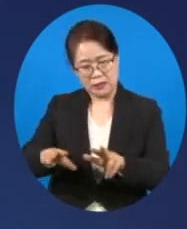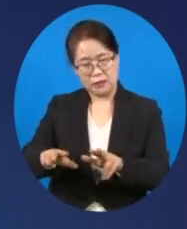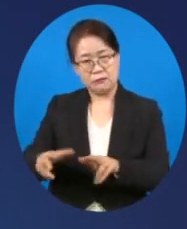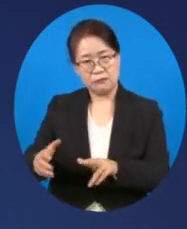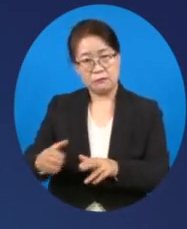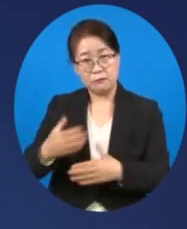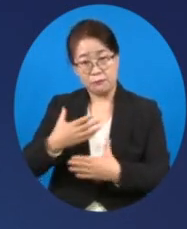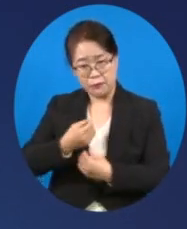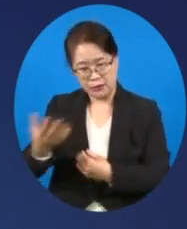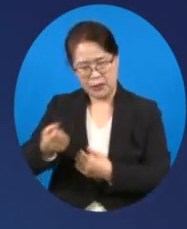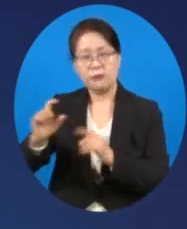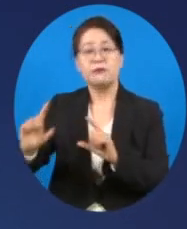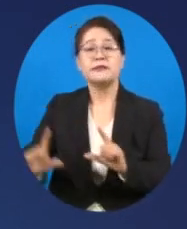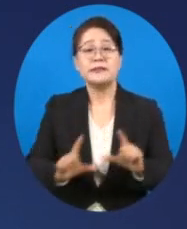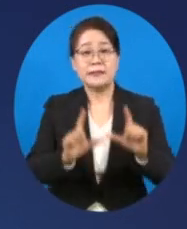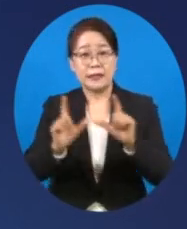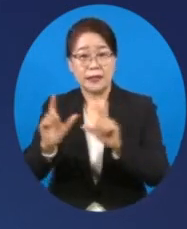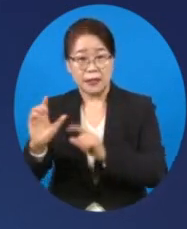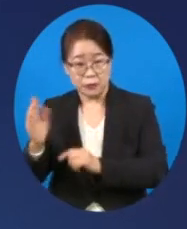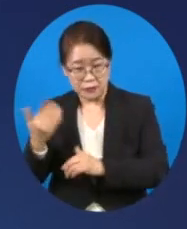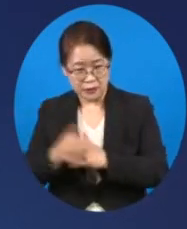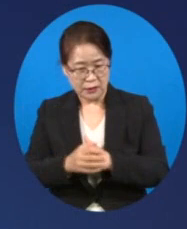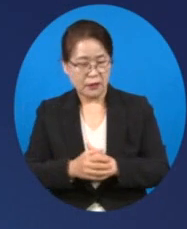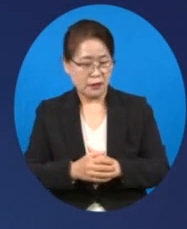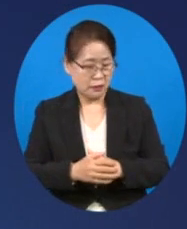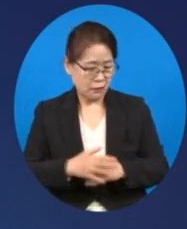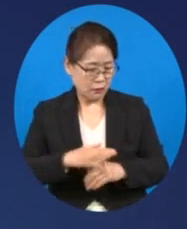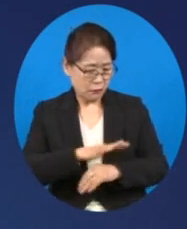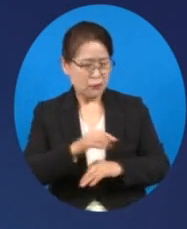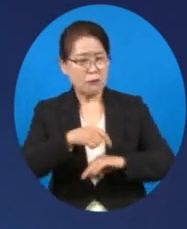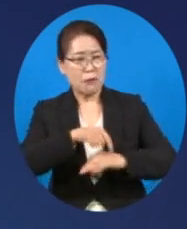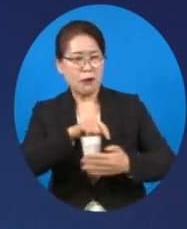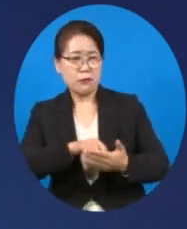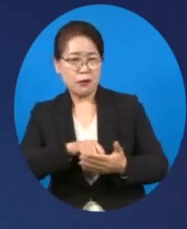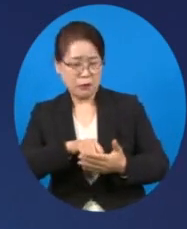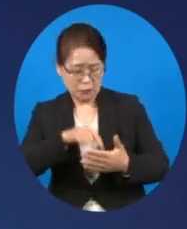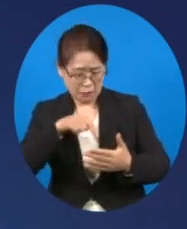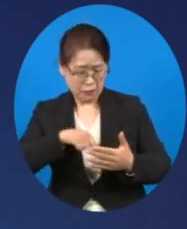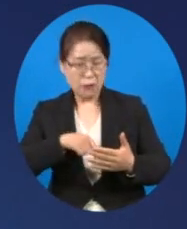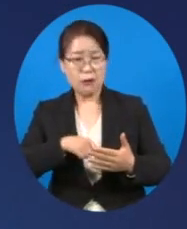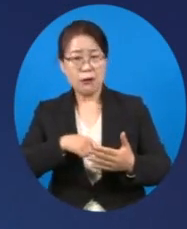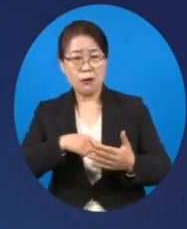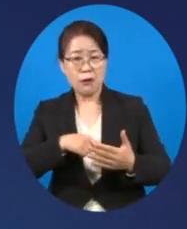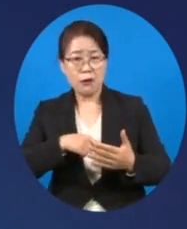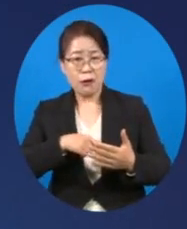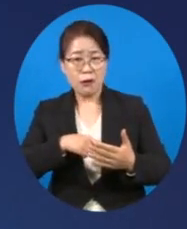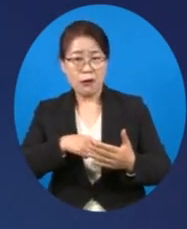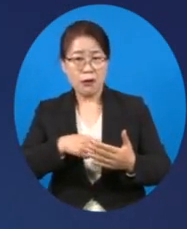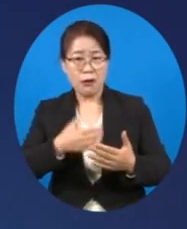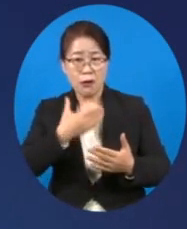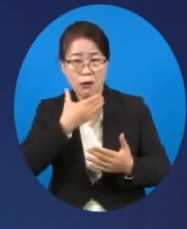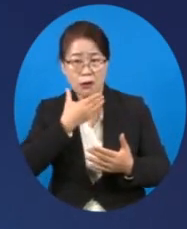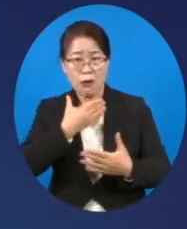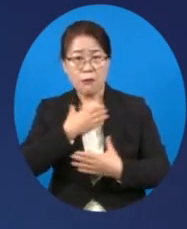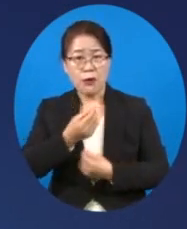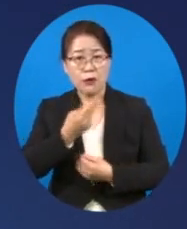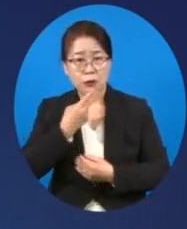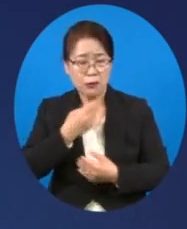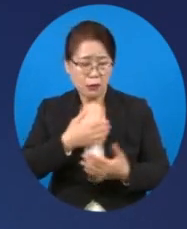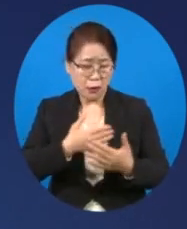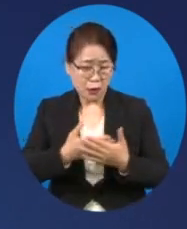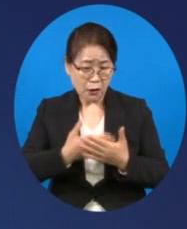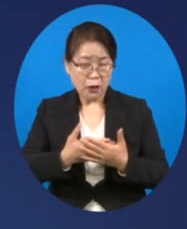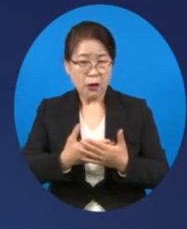아니겠어요 우리 자신에게 마음에 평안도 없고 두려움 속에 떨면서 누군가에게이 복음을 전한다고